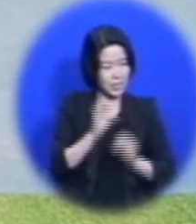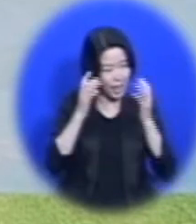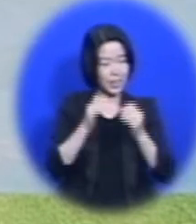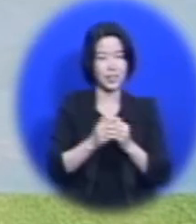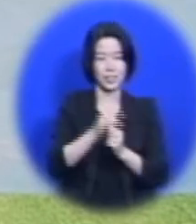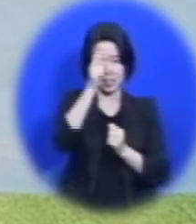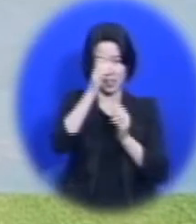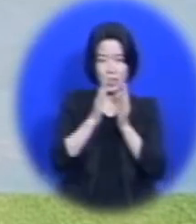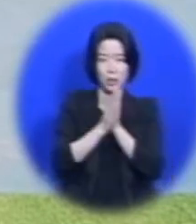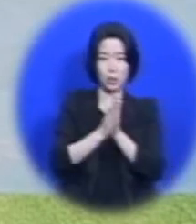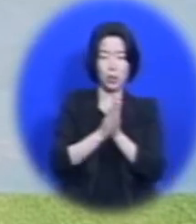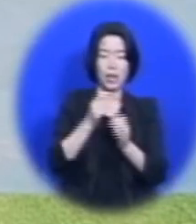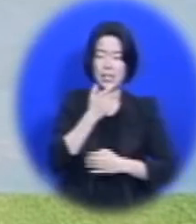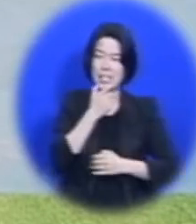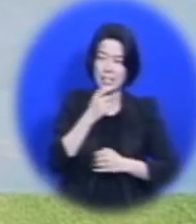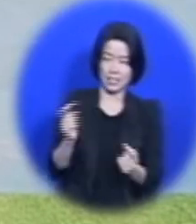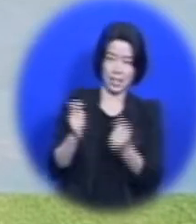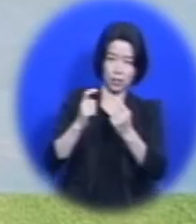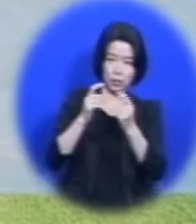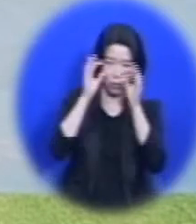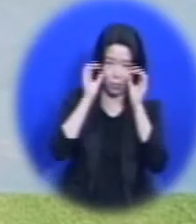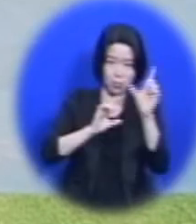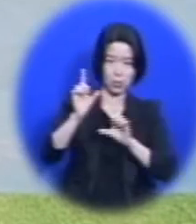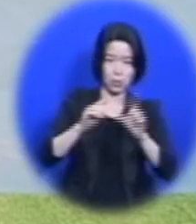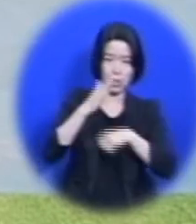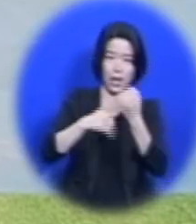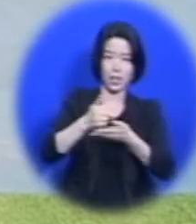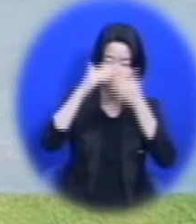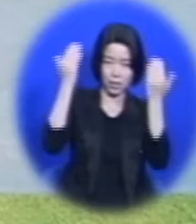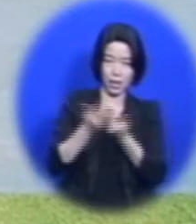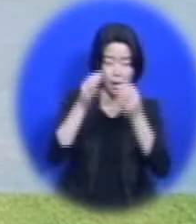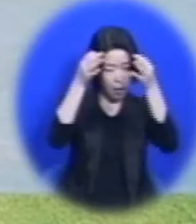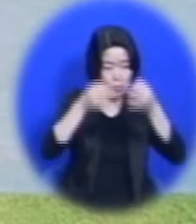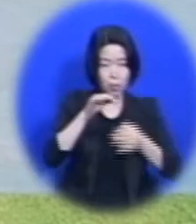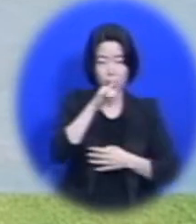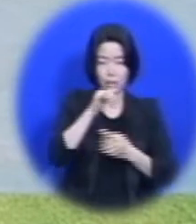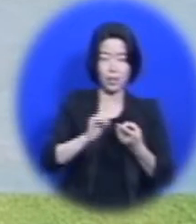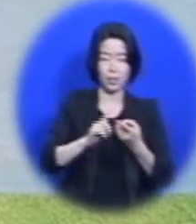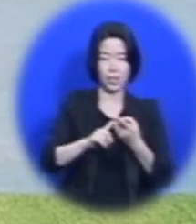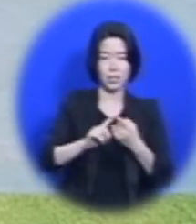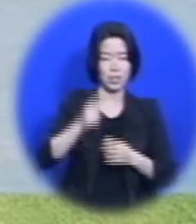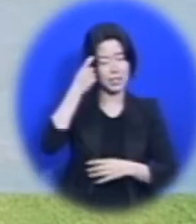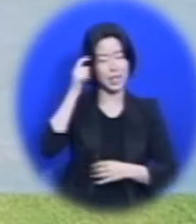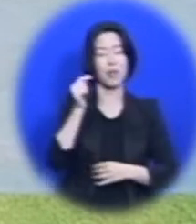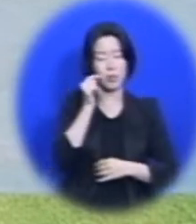싫어서 다투는 모습을 하나님이 다 보고 계신다고는 생각하지 못하는 것